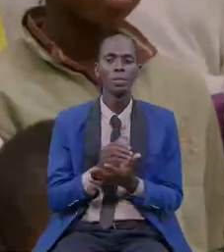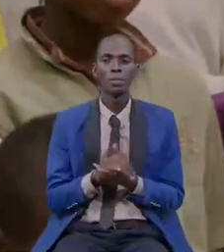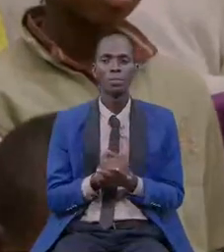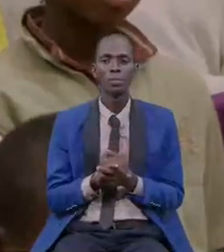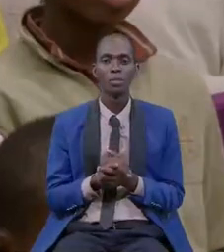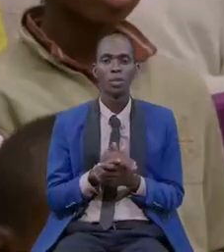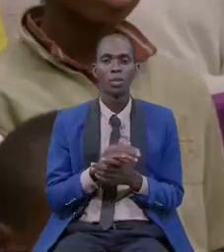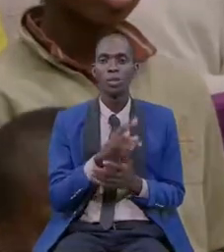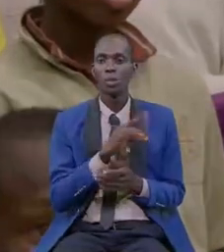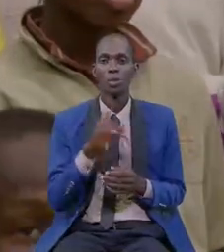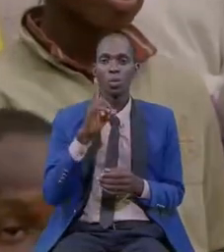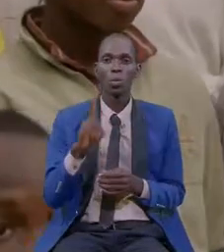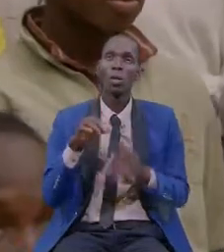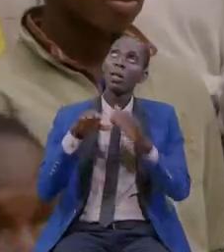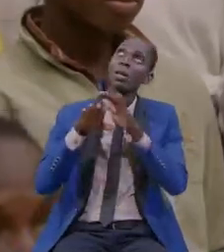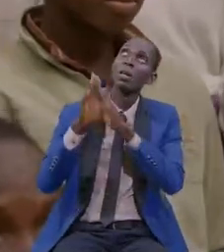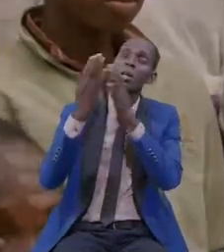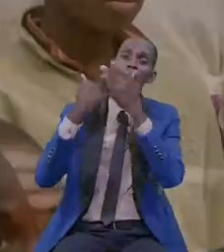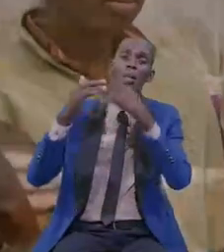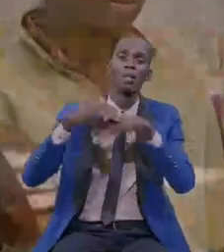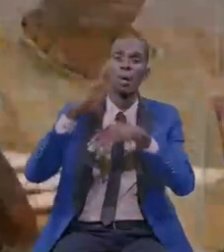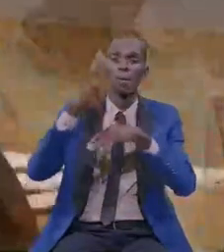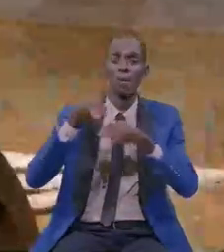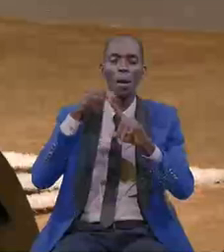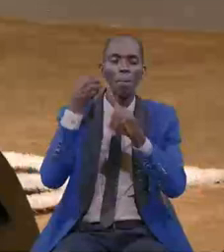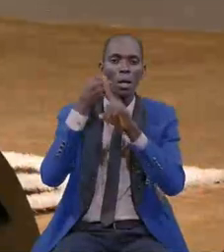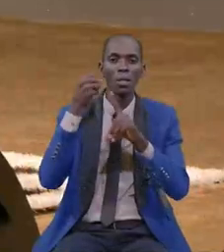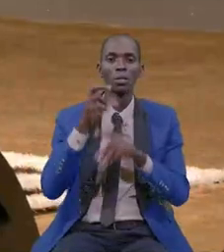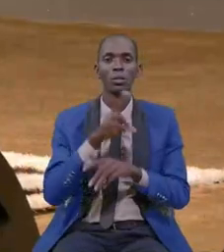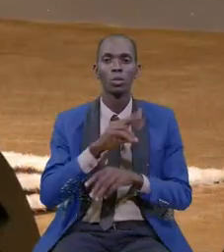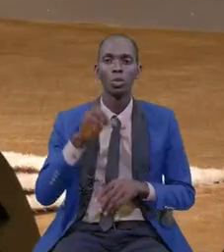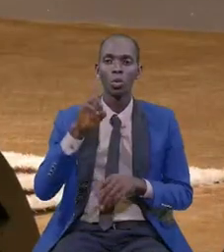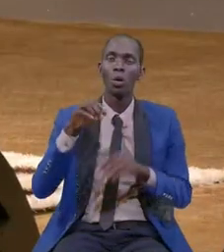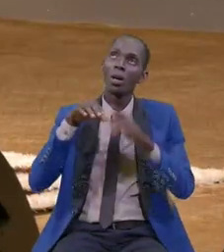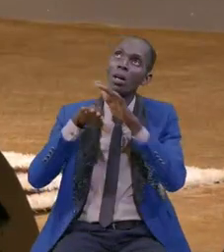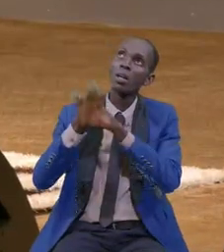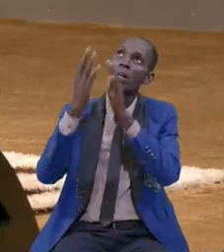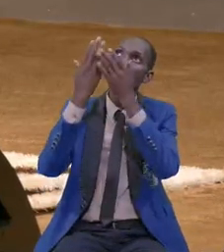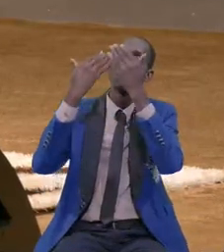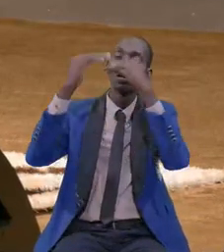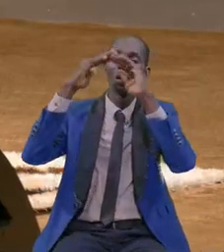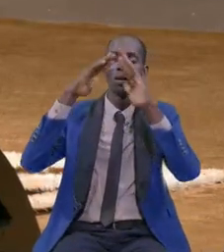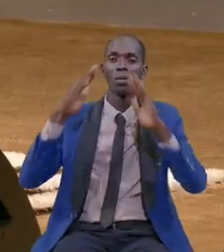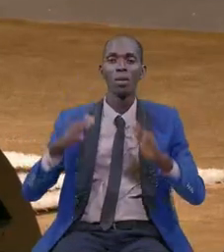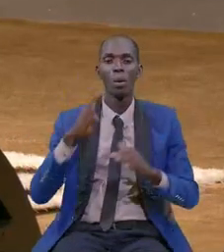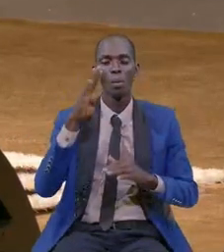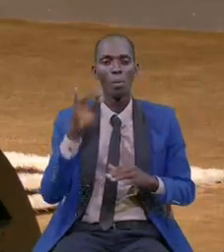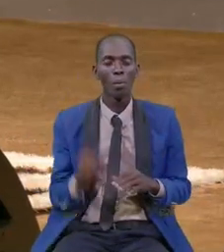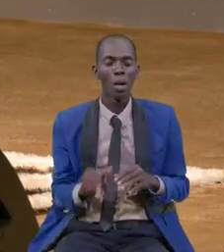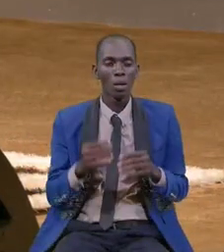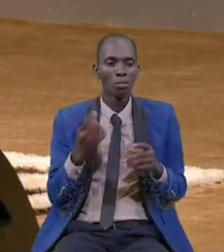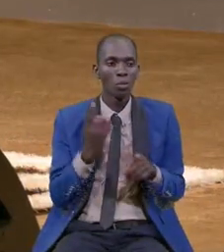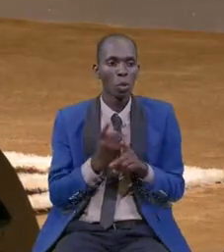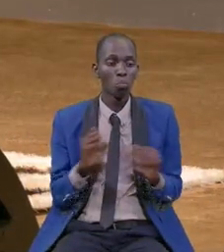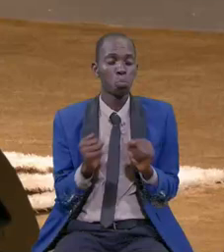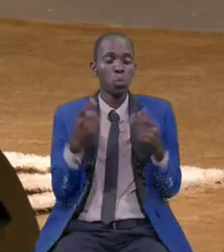personne ne va entrer dans le Royaume de Dieu par accident personne ne va entrer au ciel par accident c'est